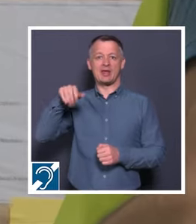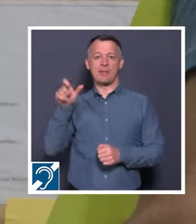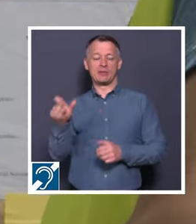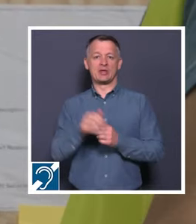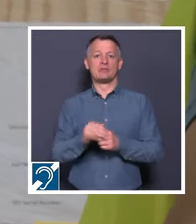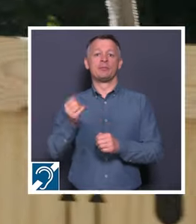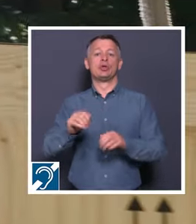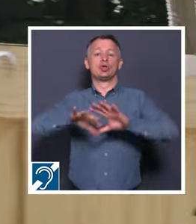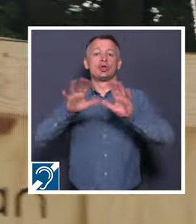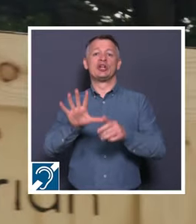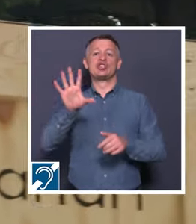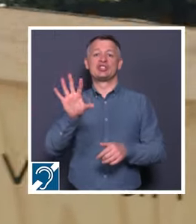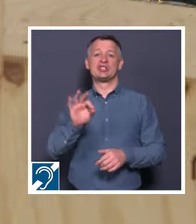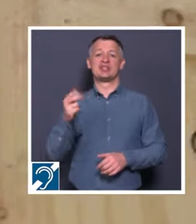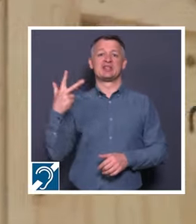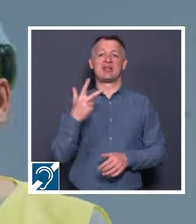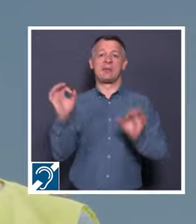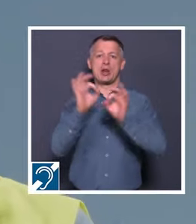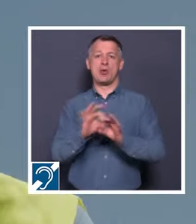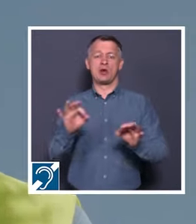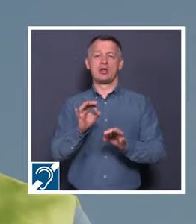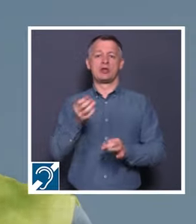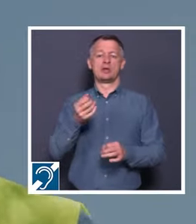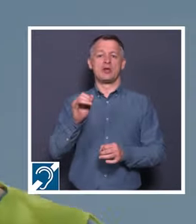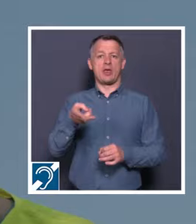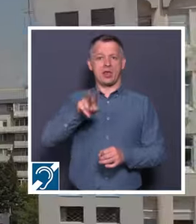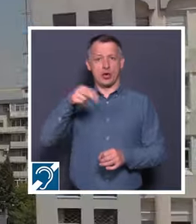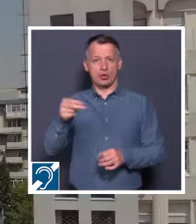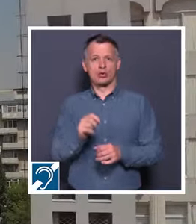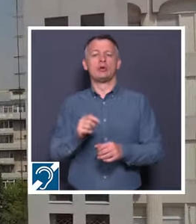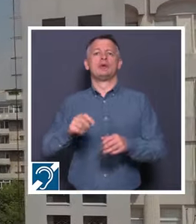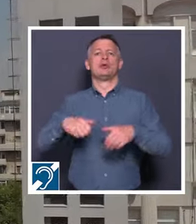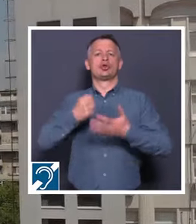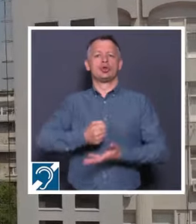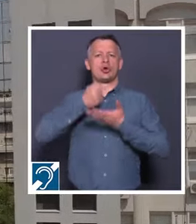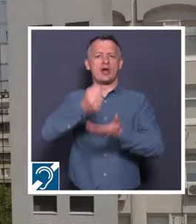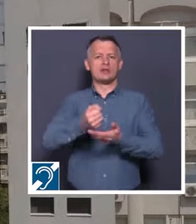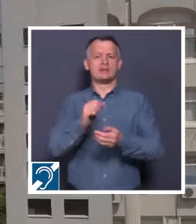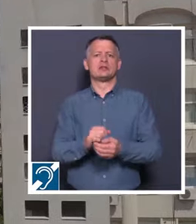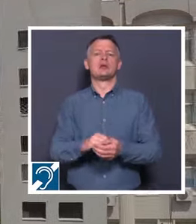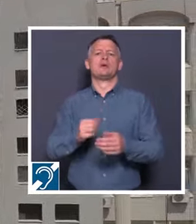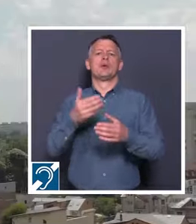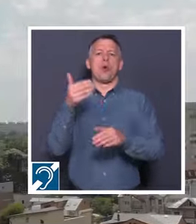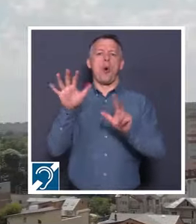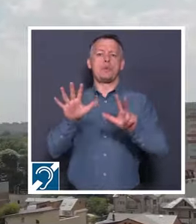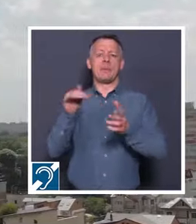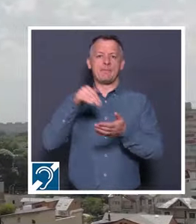la 53 de milioane de euro, bani donați de peste 350.000 de persoane fizice și 8.000 de